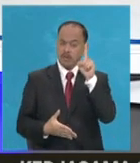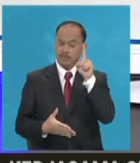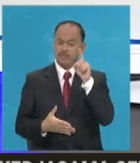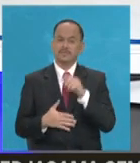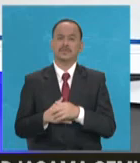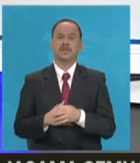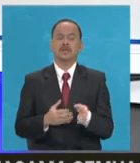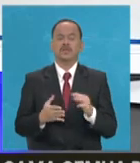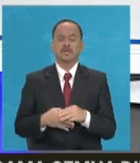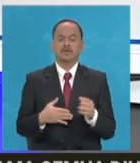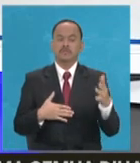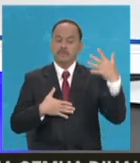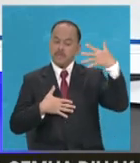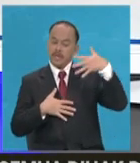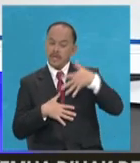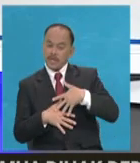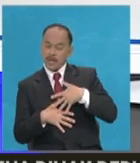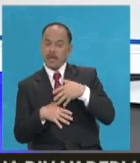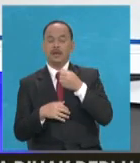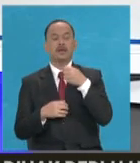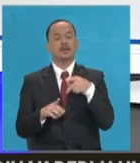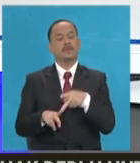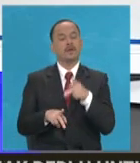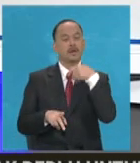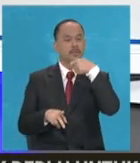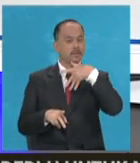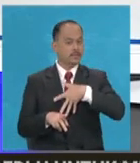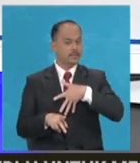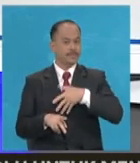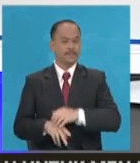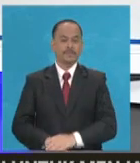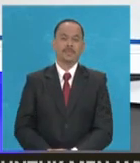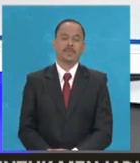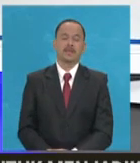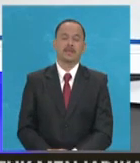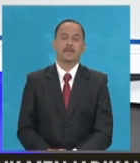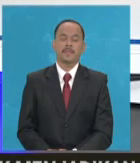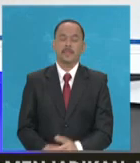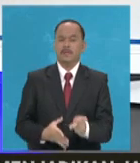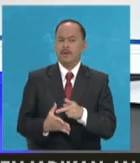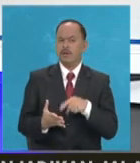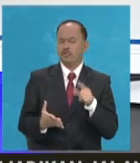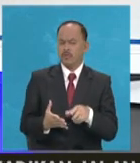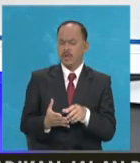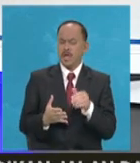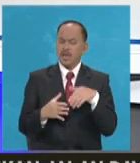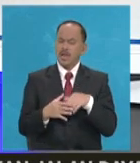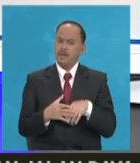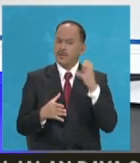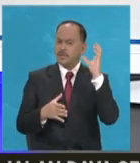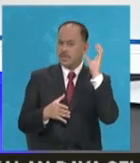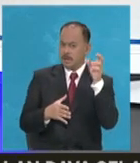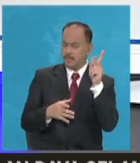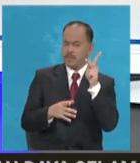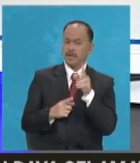wa ta'ala secara langsung kepada nabi Muhammad Shallallahu Alaihi Wasallam perkara tersebut antara yang disentuh dalam